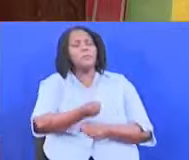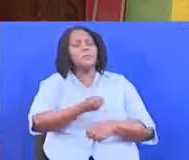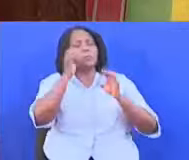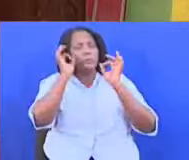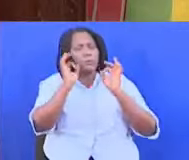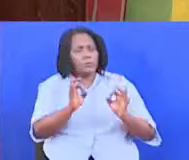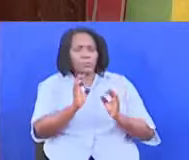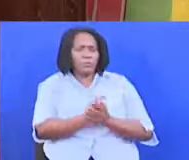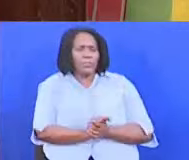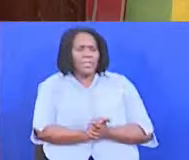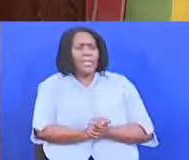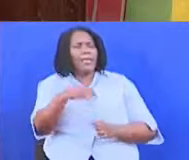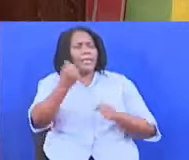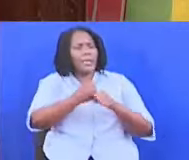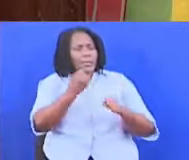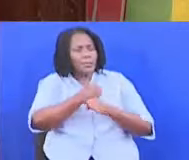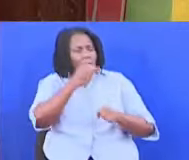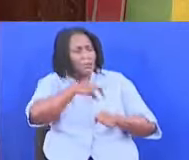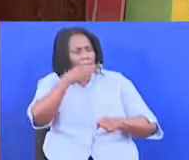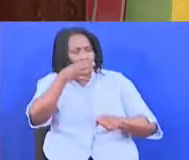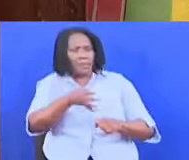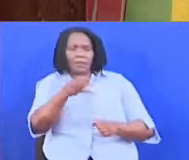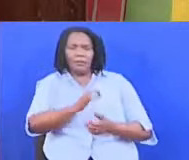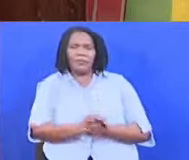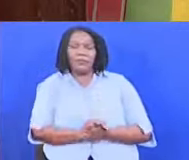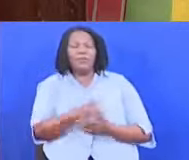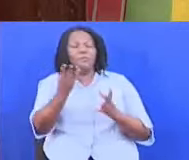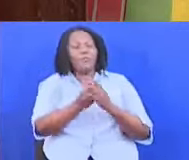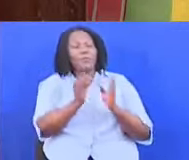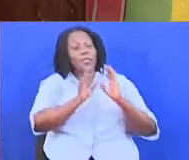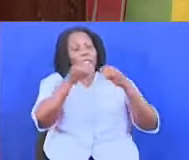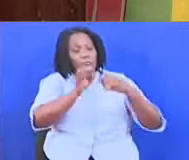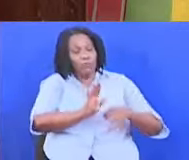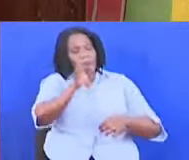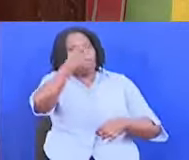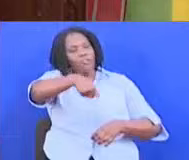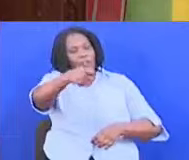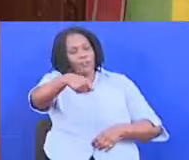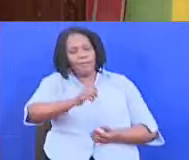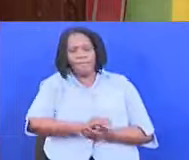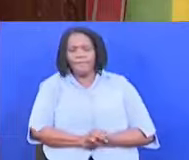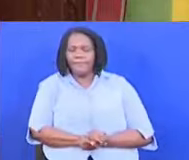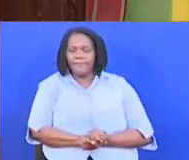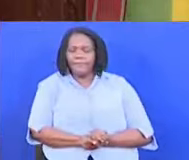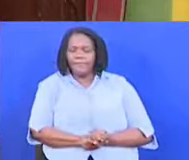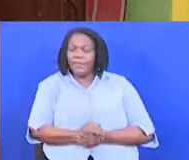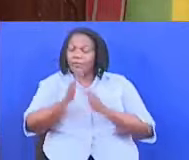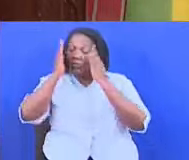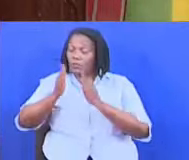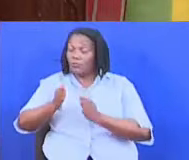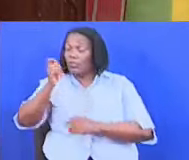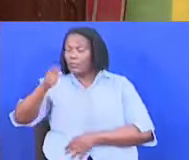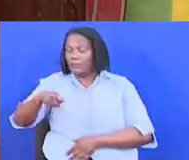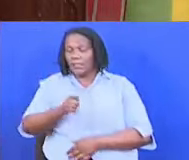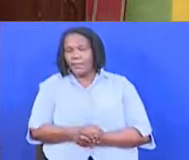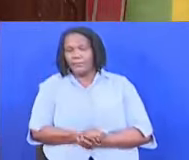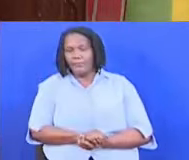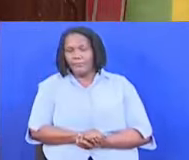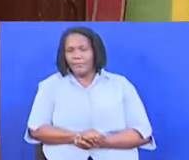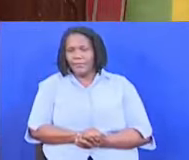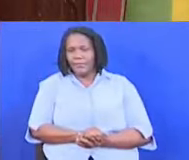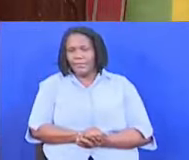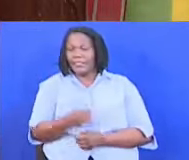naye akizalendo ambayo amekuwa akifanya yeye na timu yake. Mheshimiwa Spika, ninasema hivyo kwa sababu